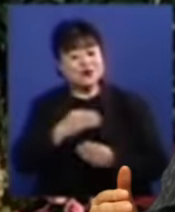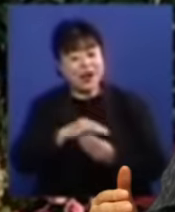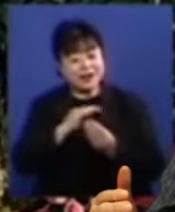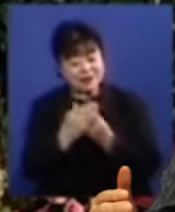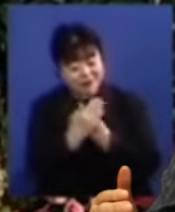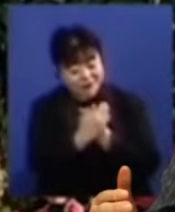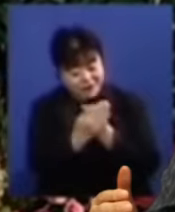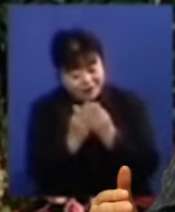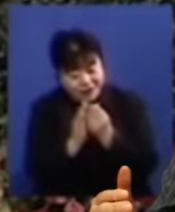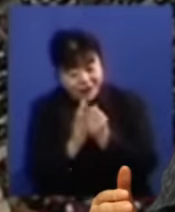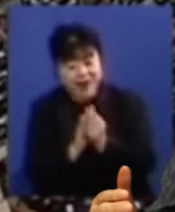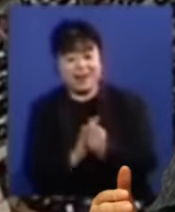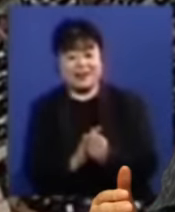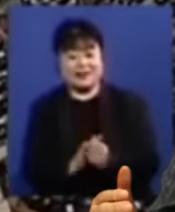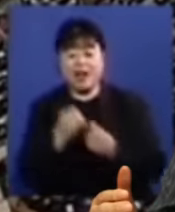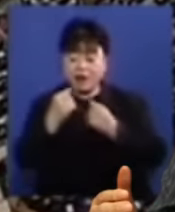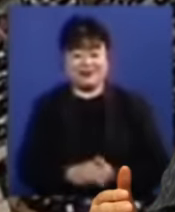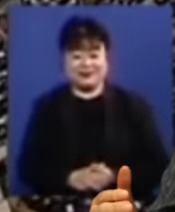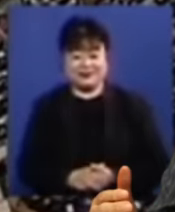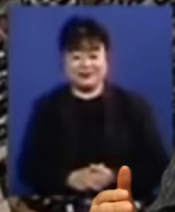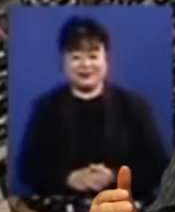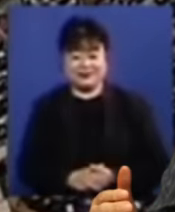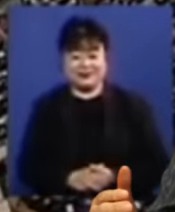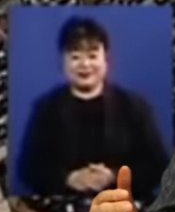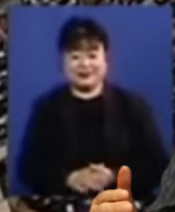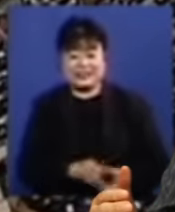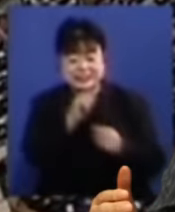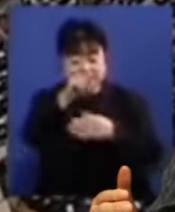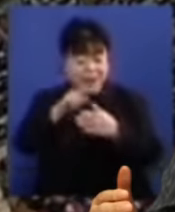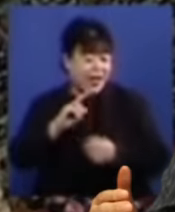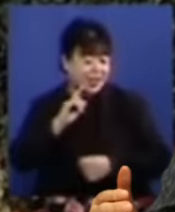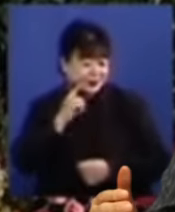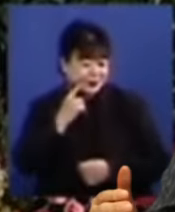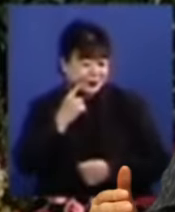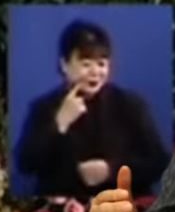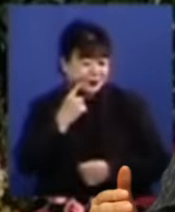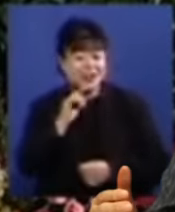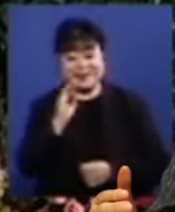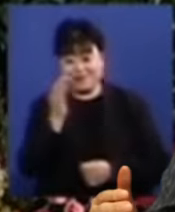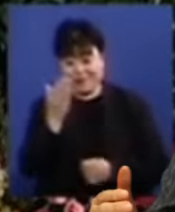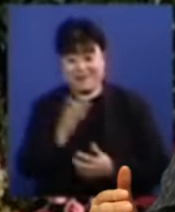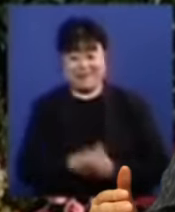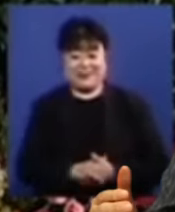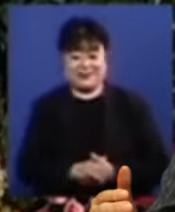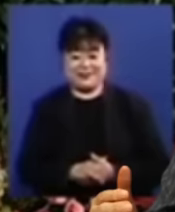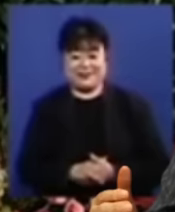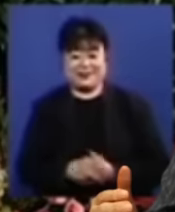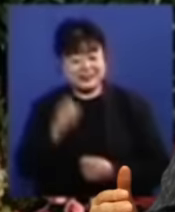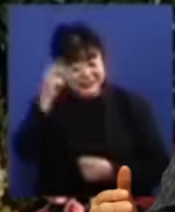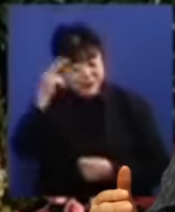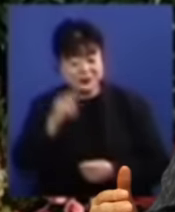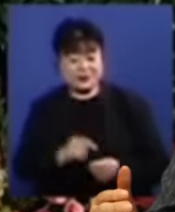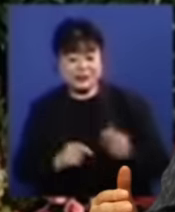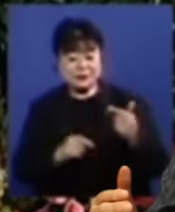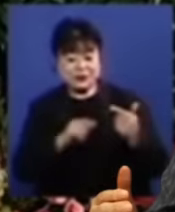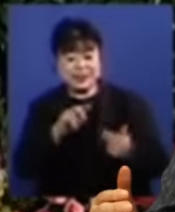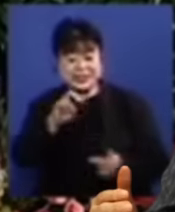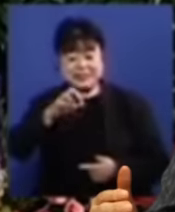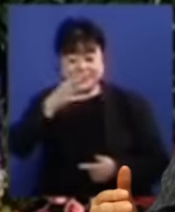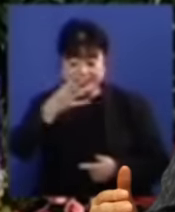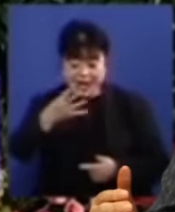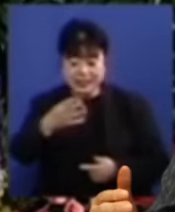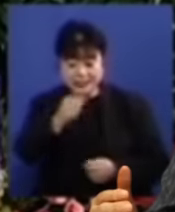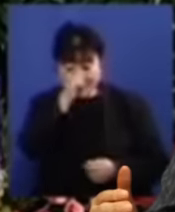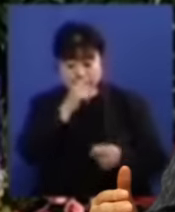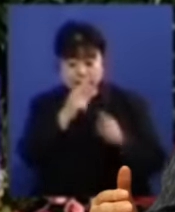되어 건강과 생명과 삶의 아름다운 원천이 되는 것입니다. 잠언서 16장 24절에 선한